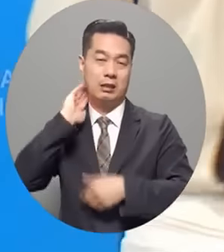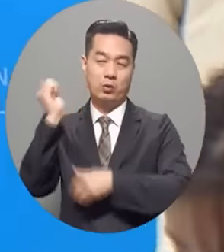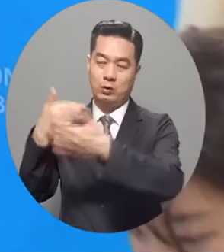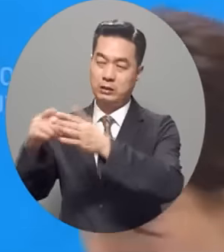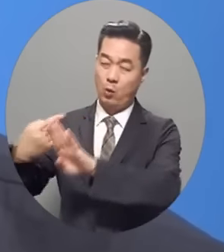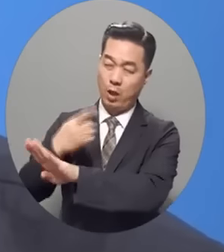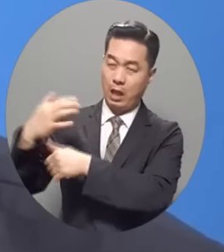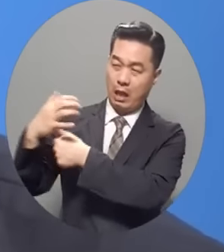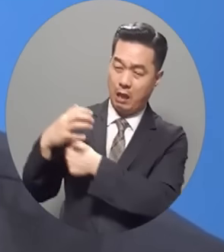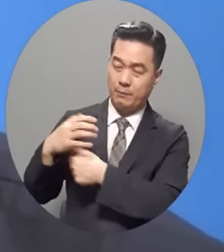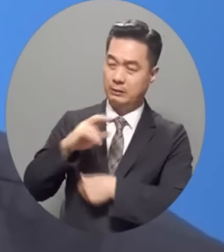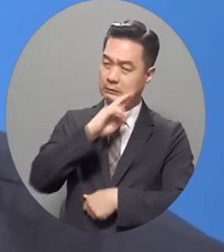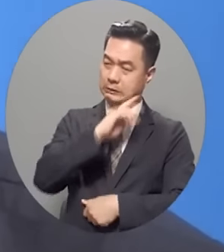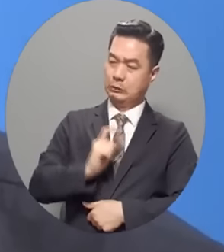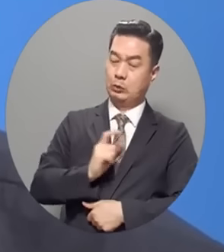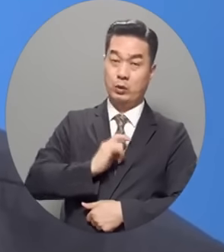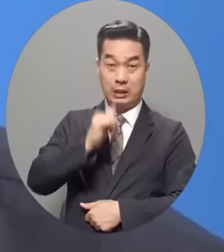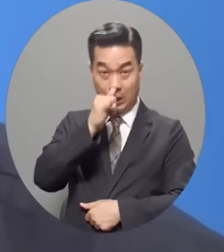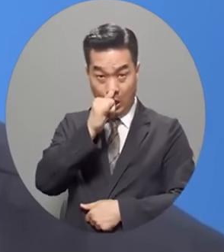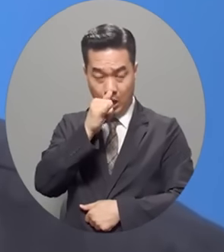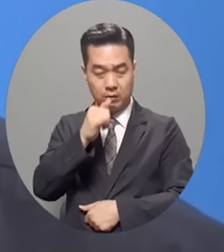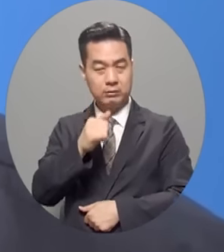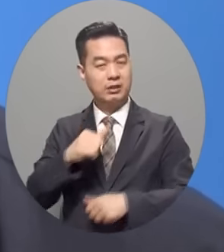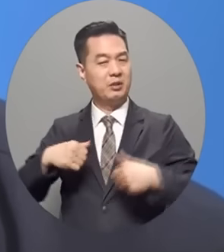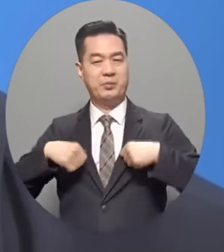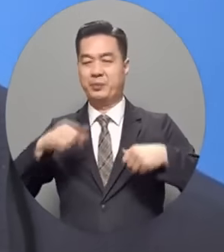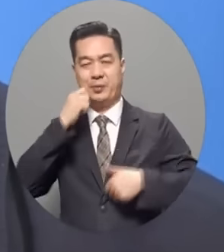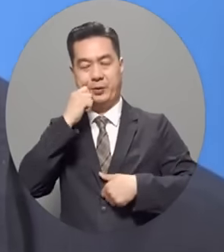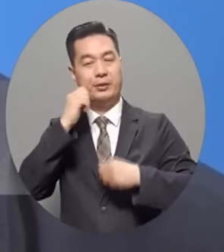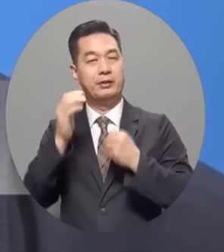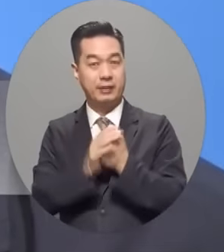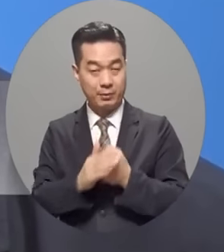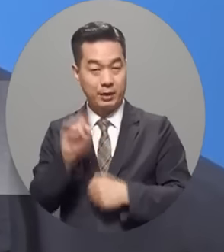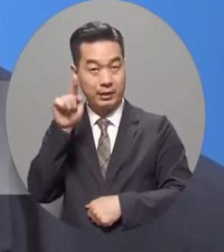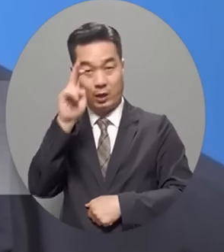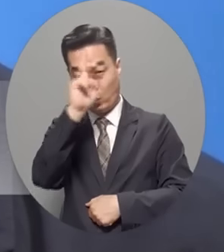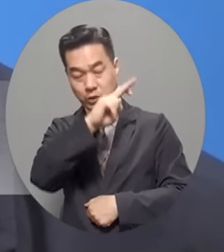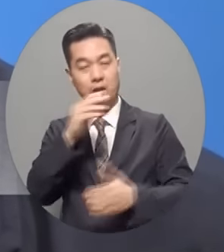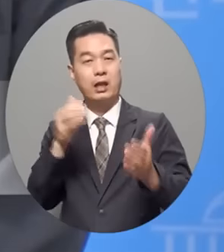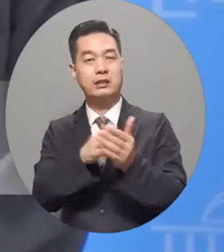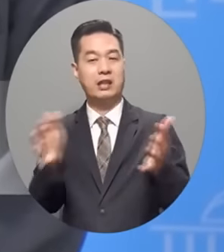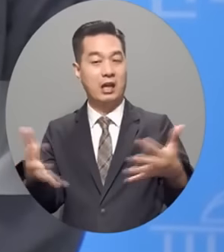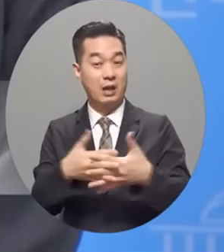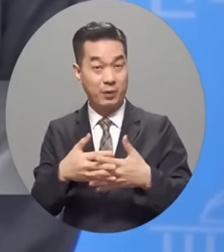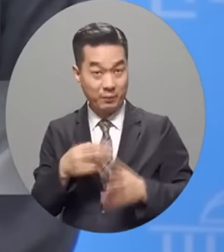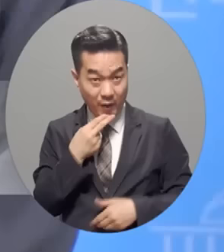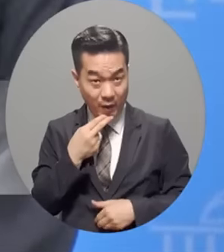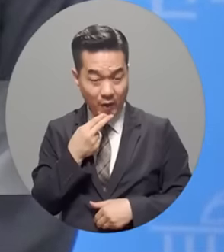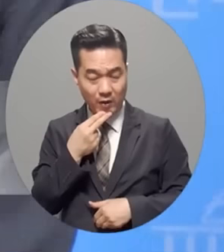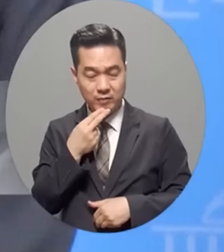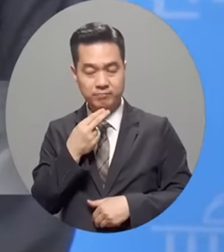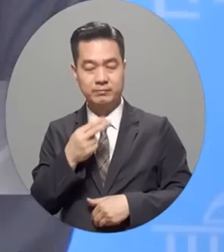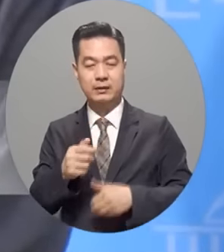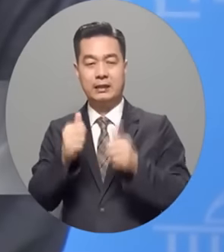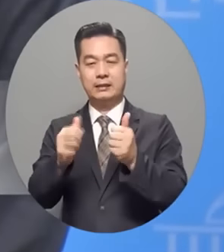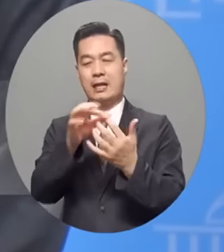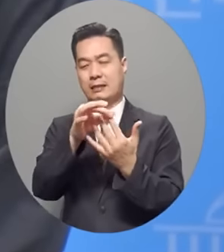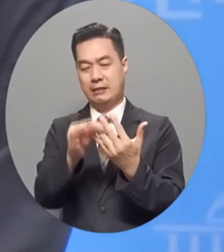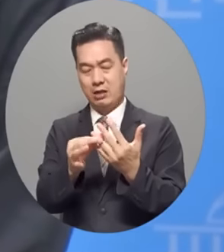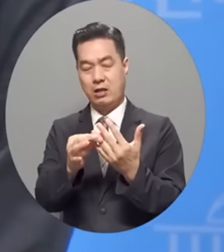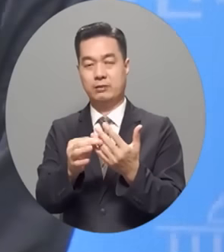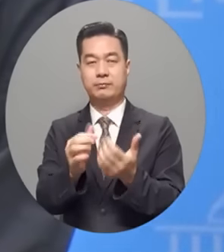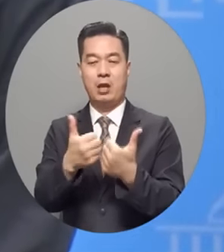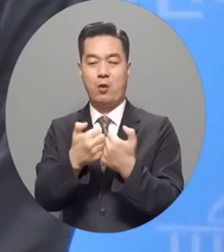커지는 상황에서 최상병 특검법을 절대 포기할 수 없다며 내일 오전까지 합의가 이루어지지 않을 경우 의사 일정을 변경해서라도